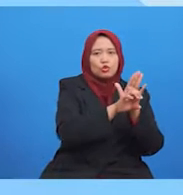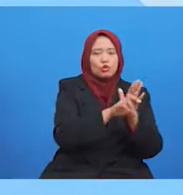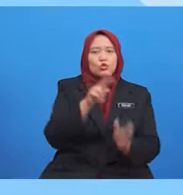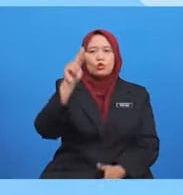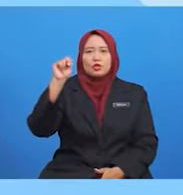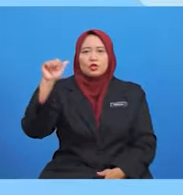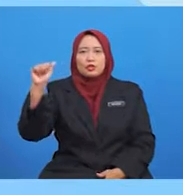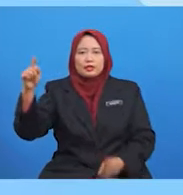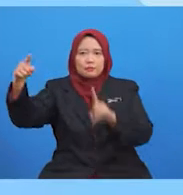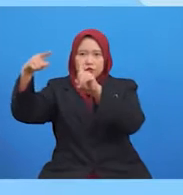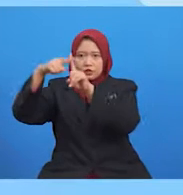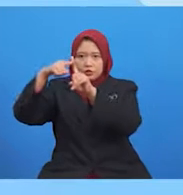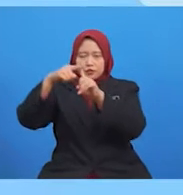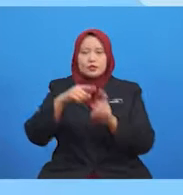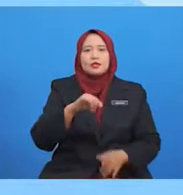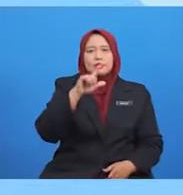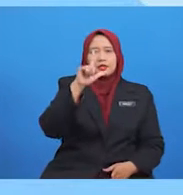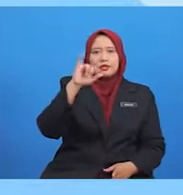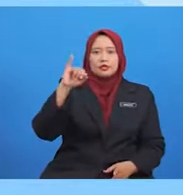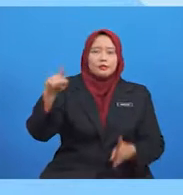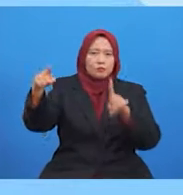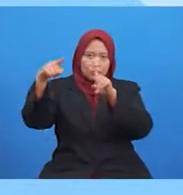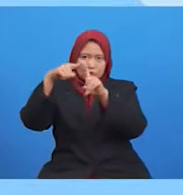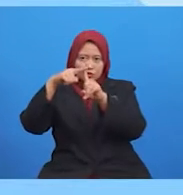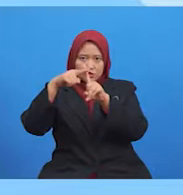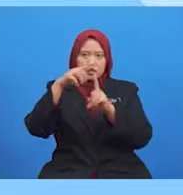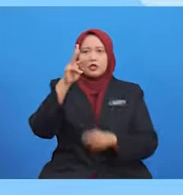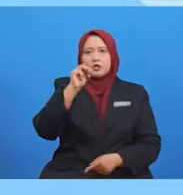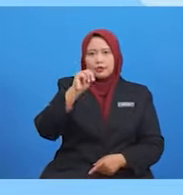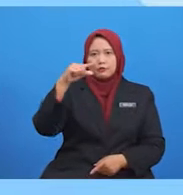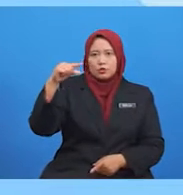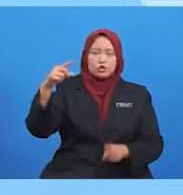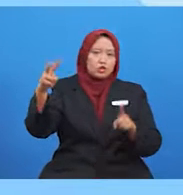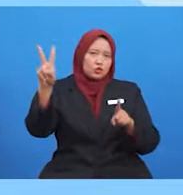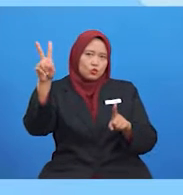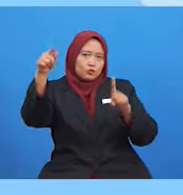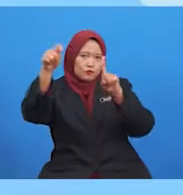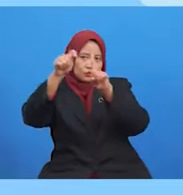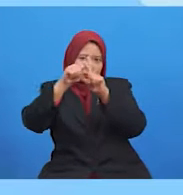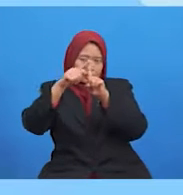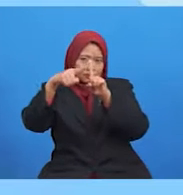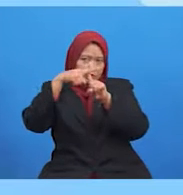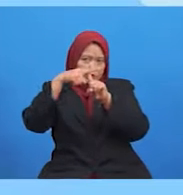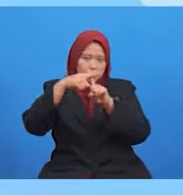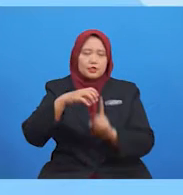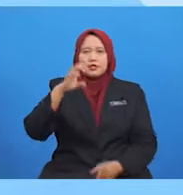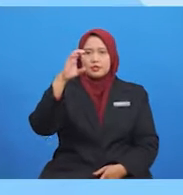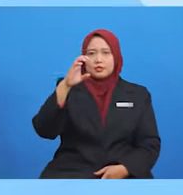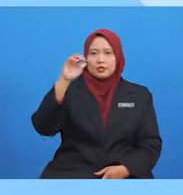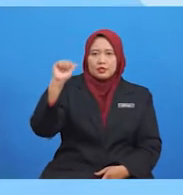lithium, Li positif, ion magnesium, Mg2 positif, dan ion